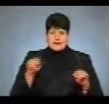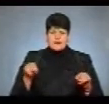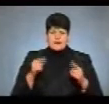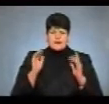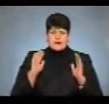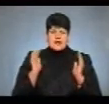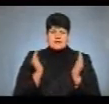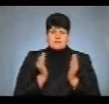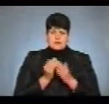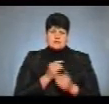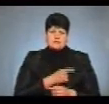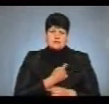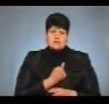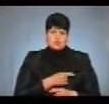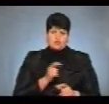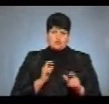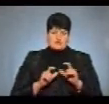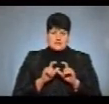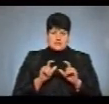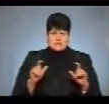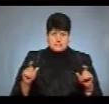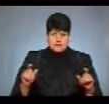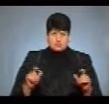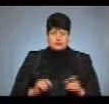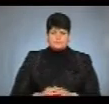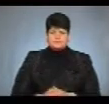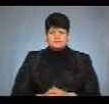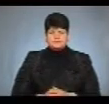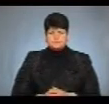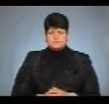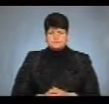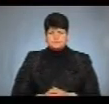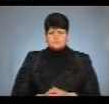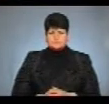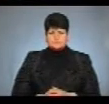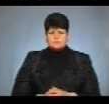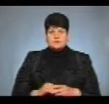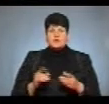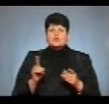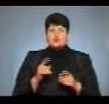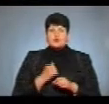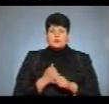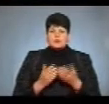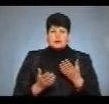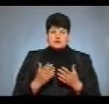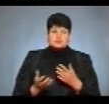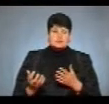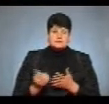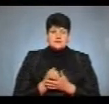Тернопільського національного медуніверситету. Більше про це в сюжеті Світлана Лазорик. Що робити, якщо